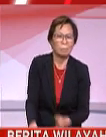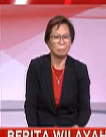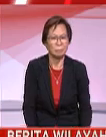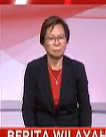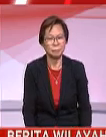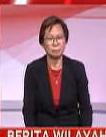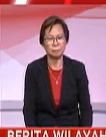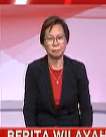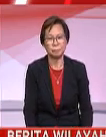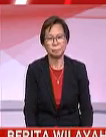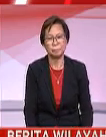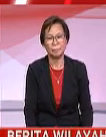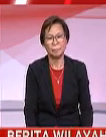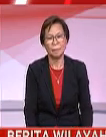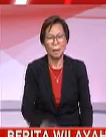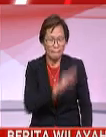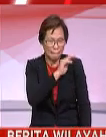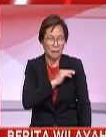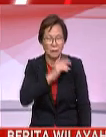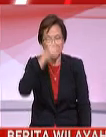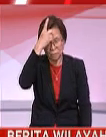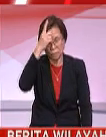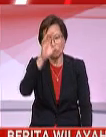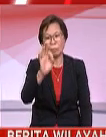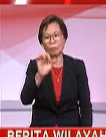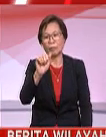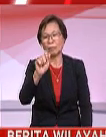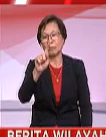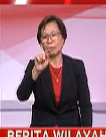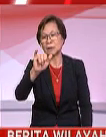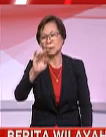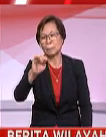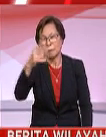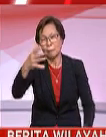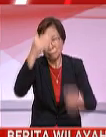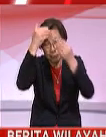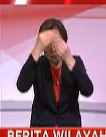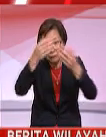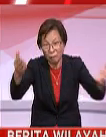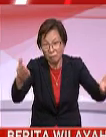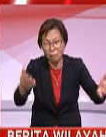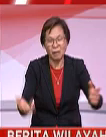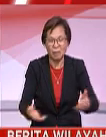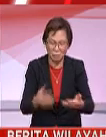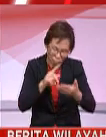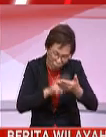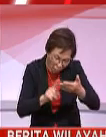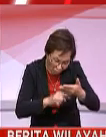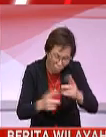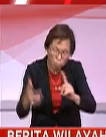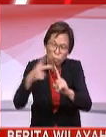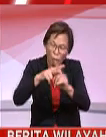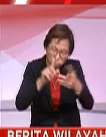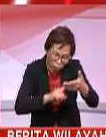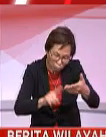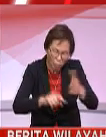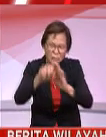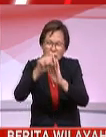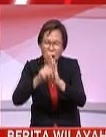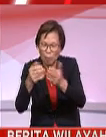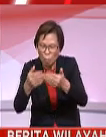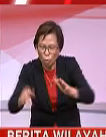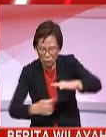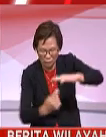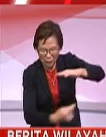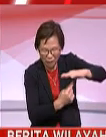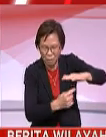dan Pembangunan Kanak-Kanak. Menterinya Datuk Seri Fatimah Abdullah memberitahu setelah meneliti permohonan tersebut, syarat untuk membuka Taska dan Tadika